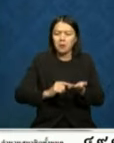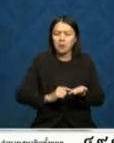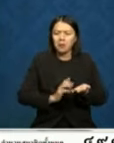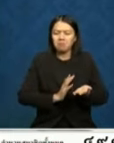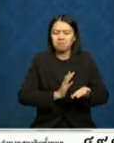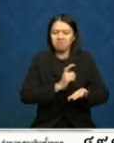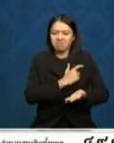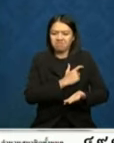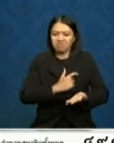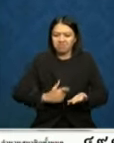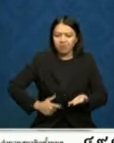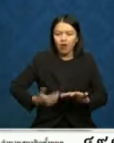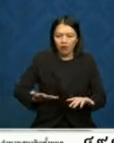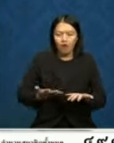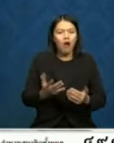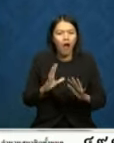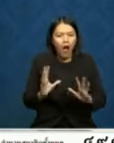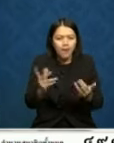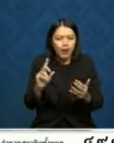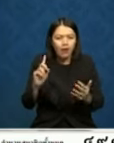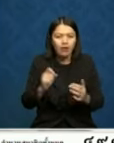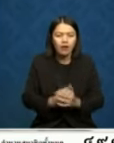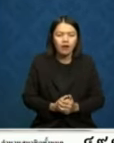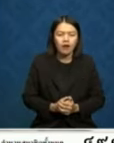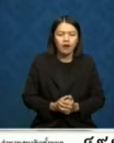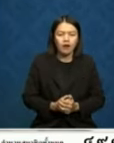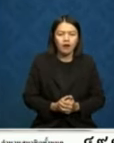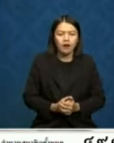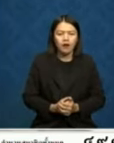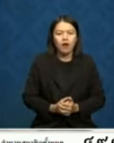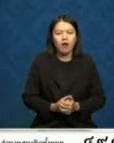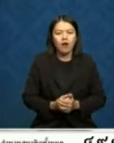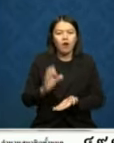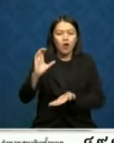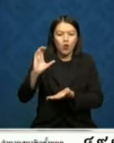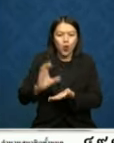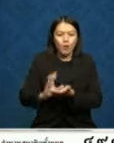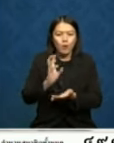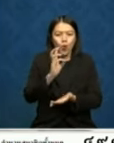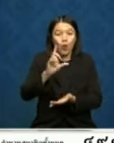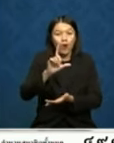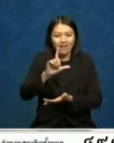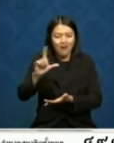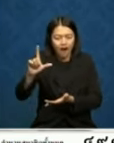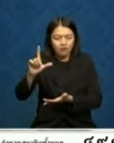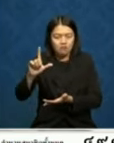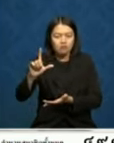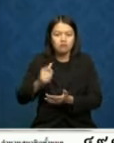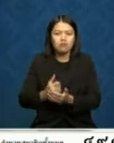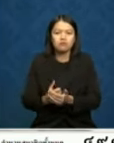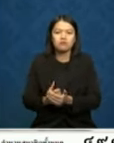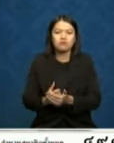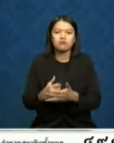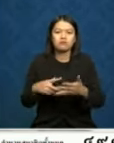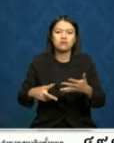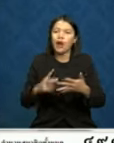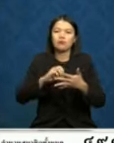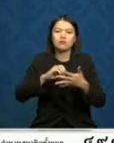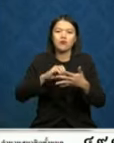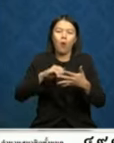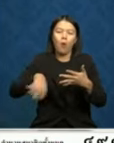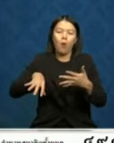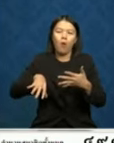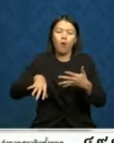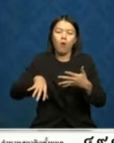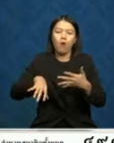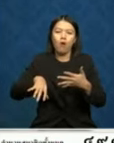วมันหายไปไหนเมื่อสอบถามไปมากลับกลายเป็นพบว่างบประมาณ600กว่าล้านบาทนั้นวันนี้เขาตัด